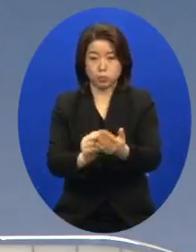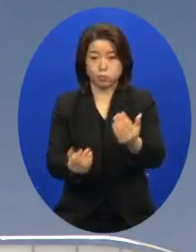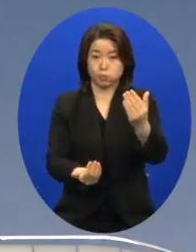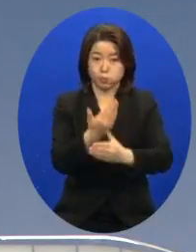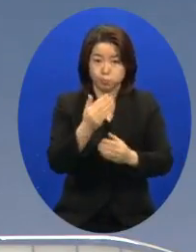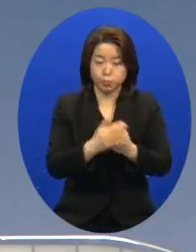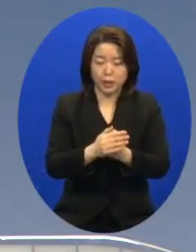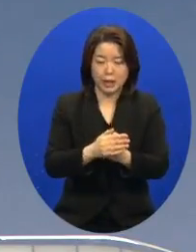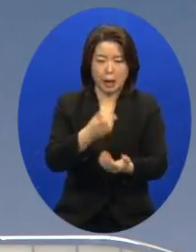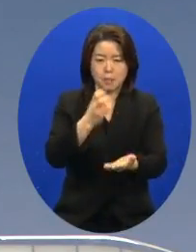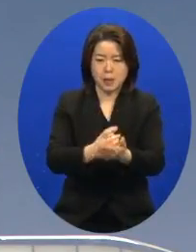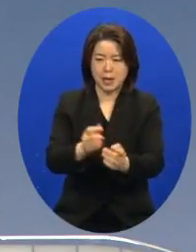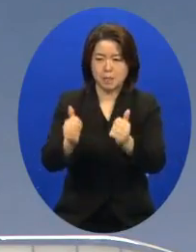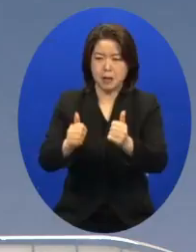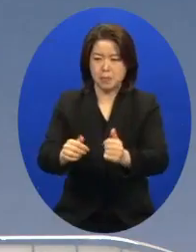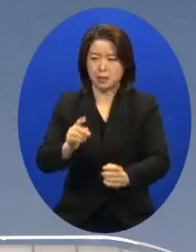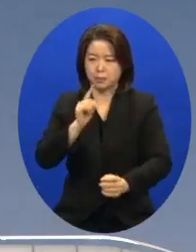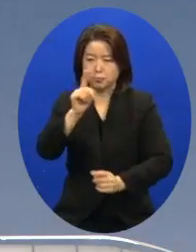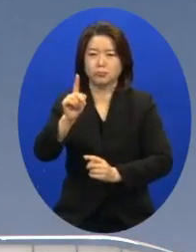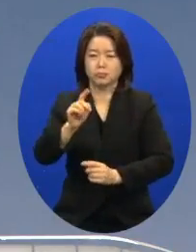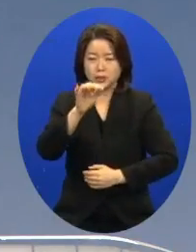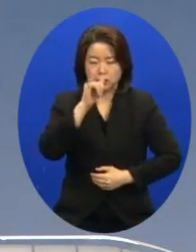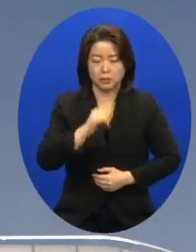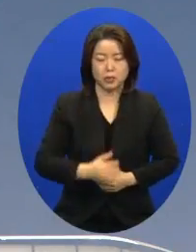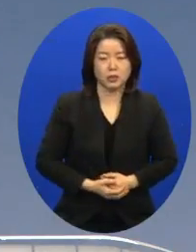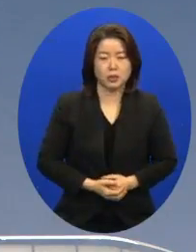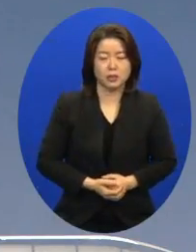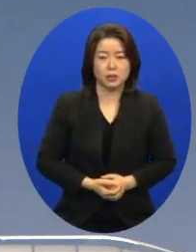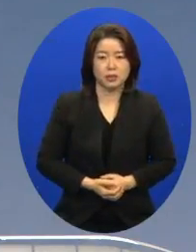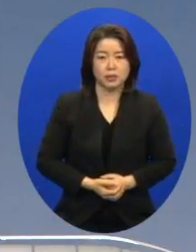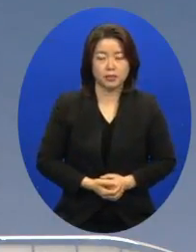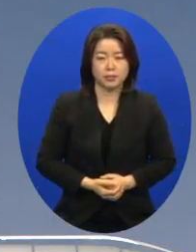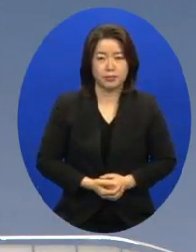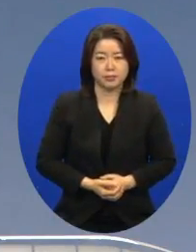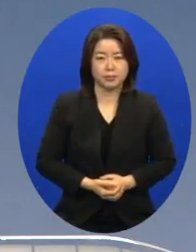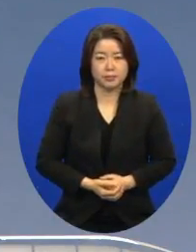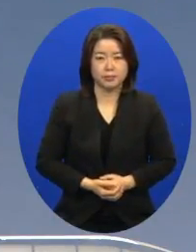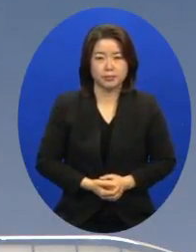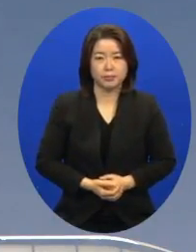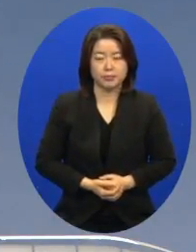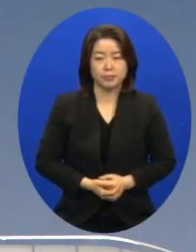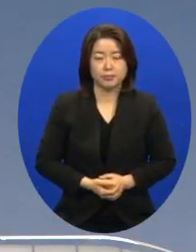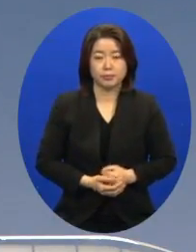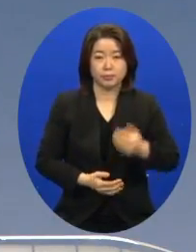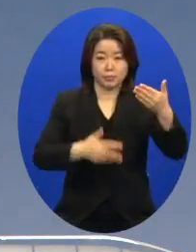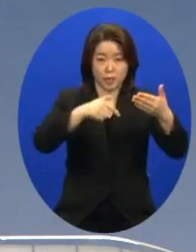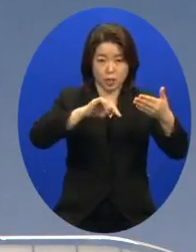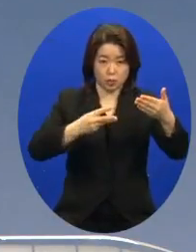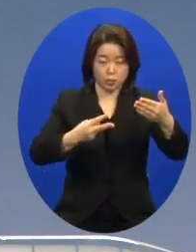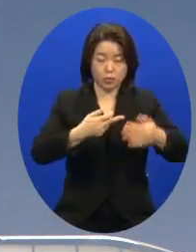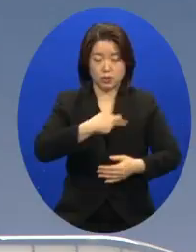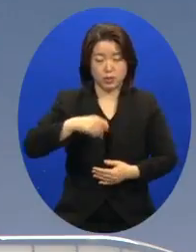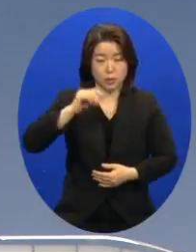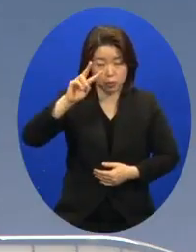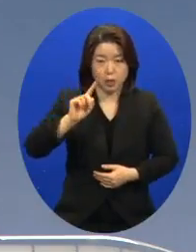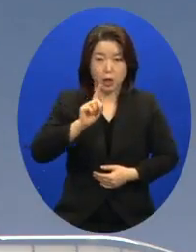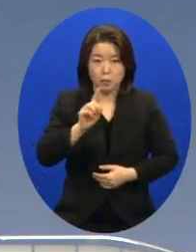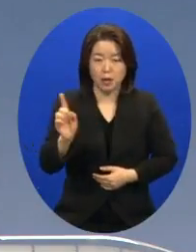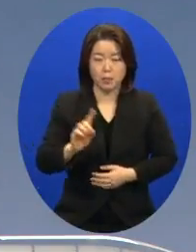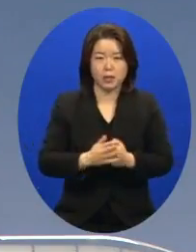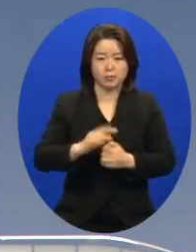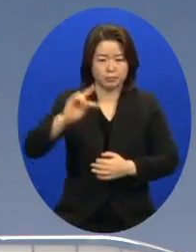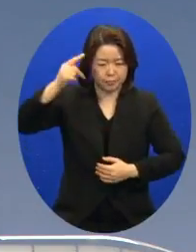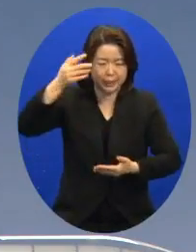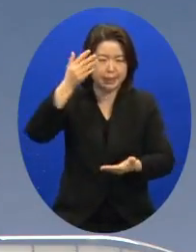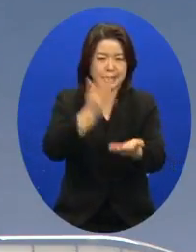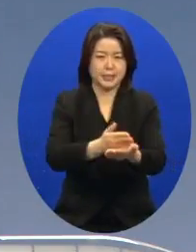소송까지 일어나는 일이 있었다는 것입니다 구절에서 사도 바울이 착각하지